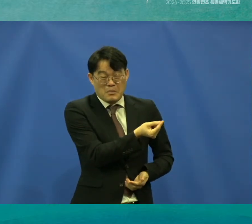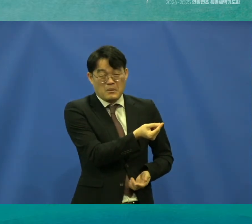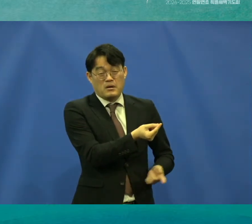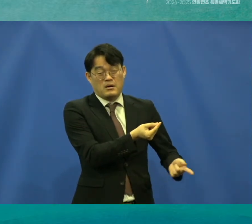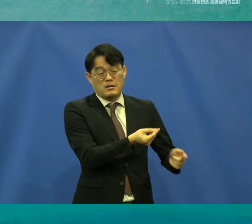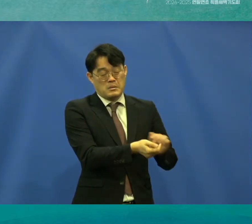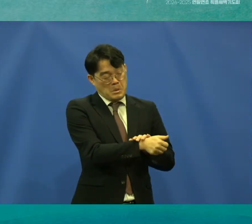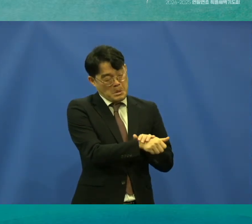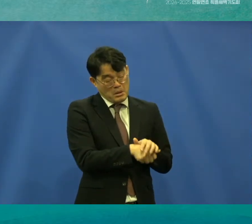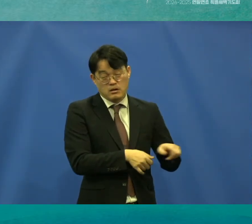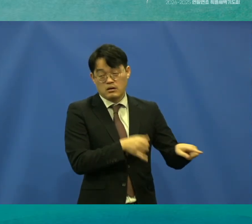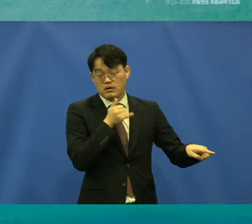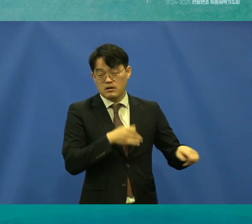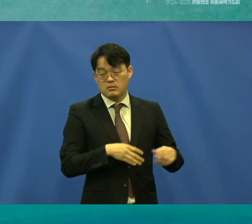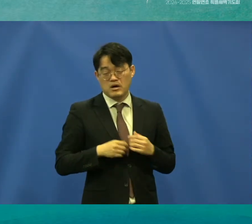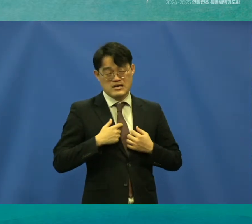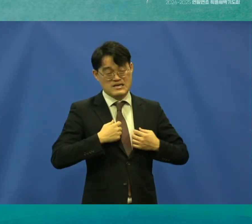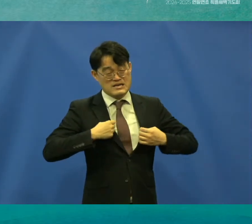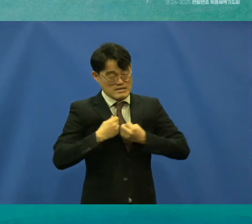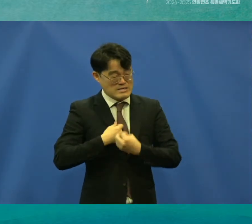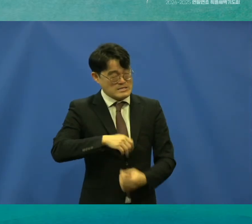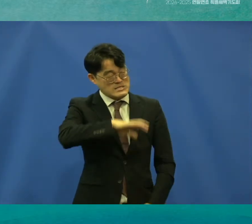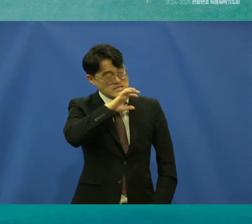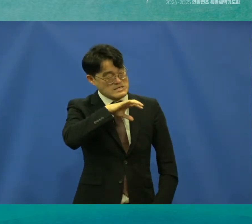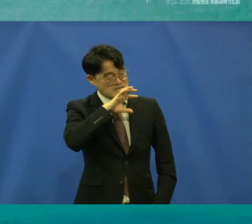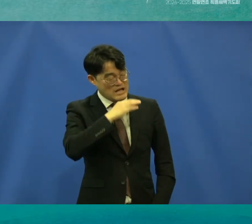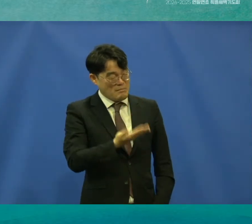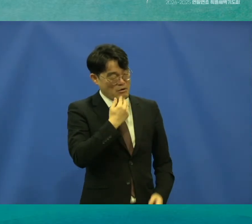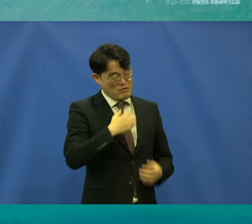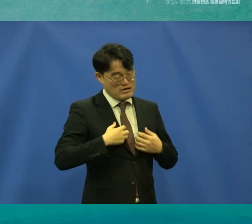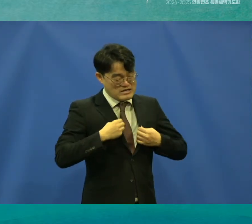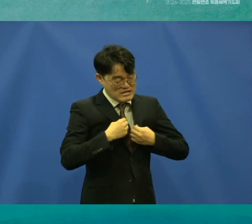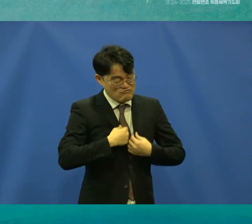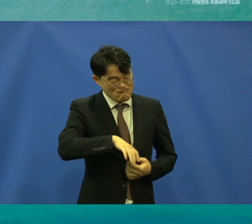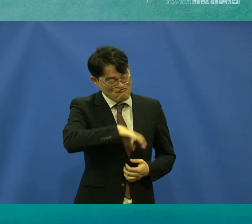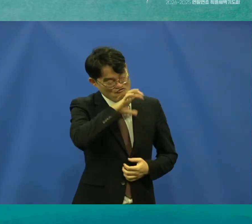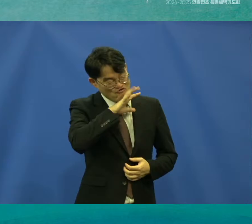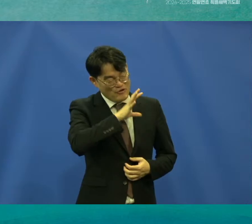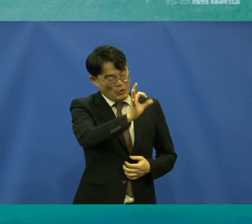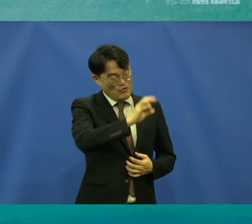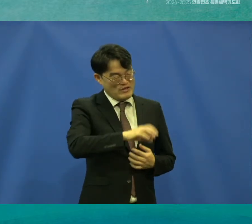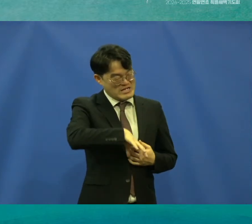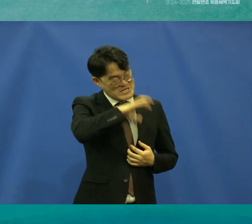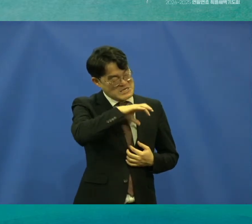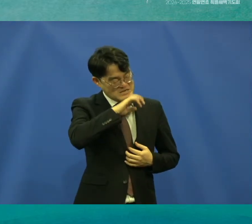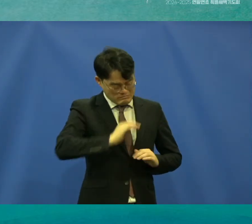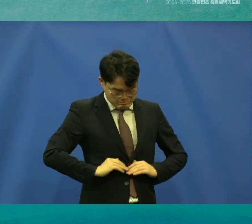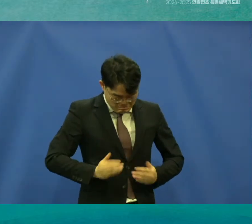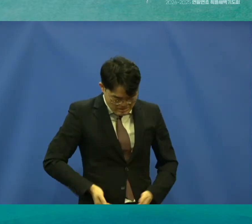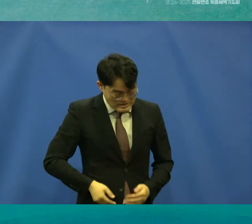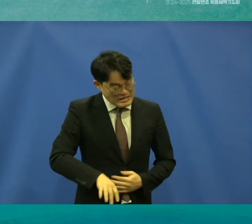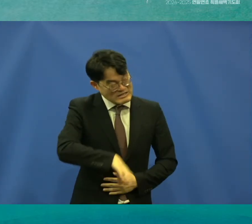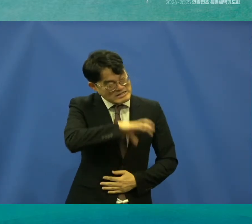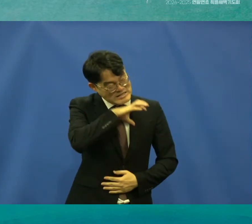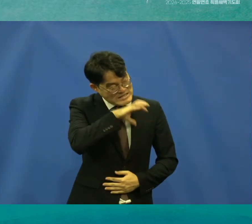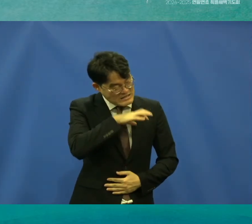뭐 입는 것 가지고 투정하고, 먹는 것 가지고 투정하고, 뱃살 가지고 투정하고,